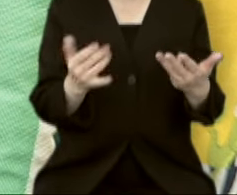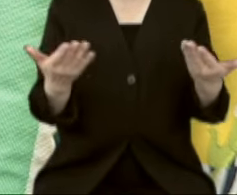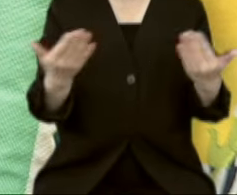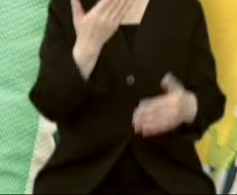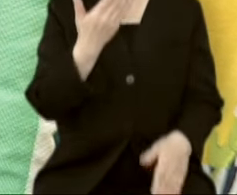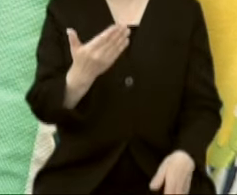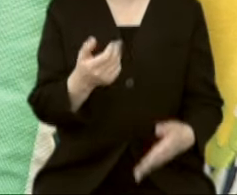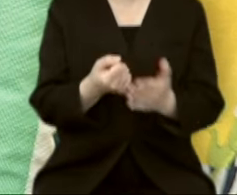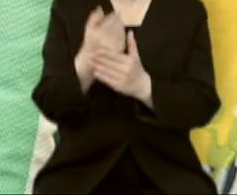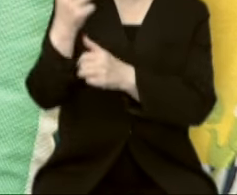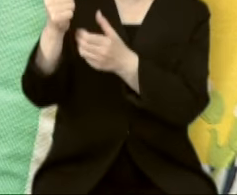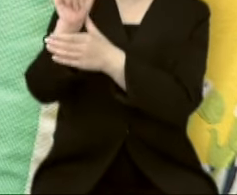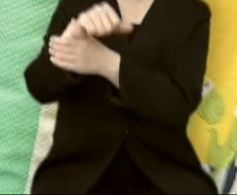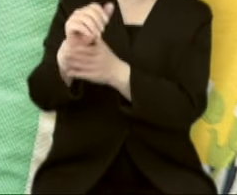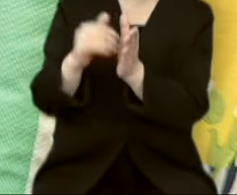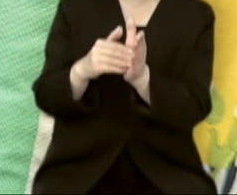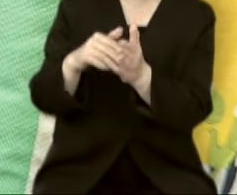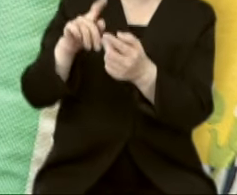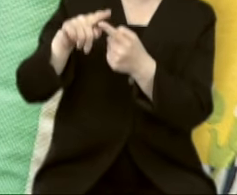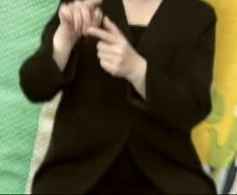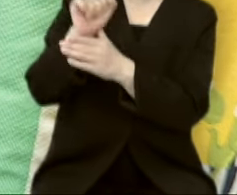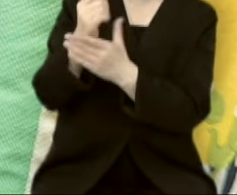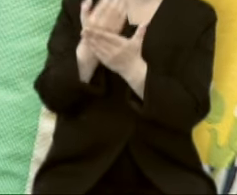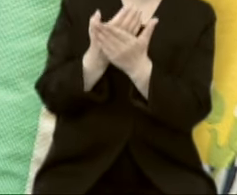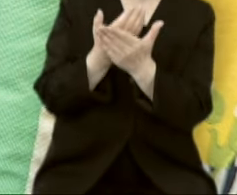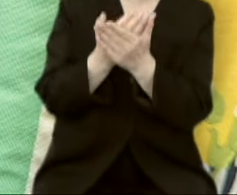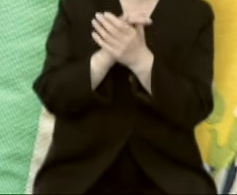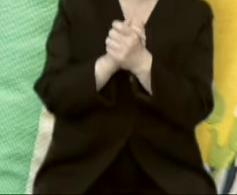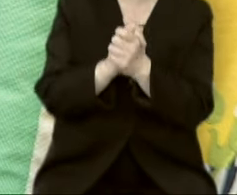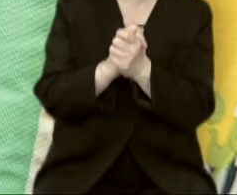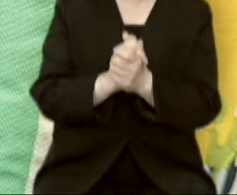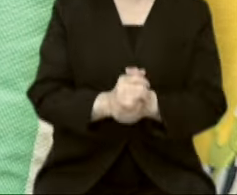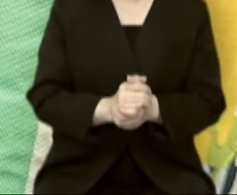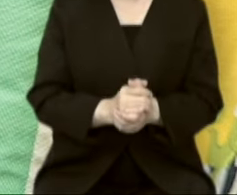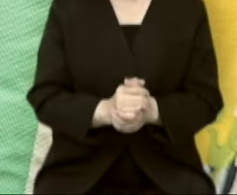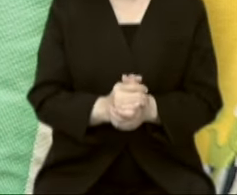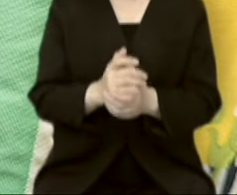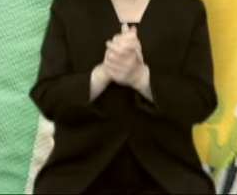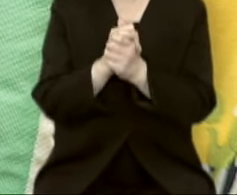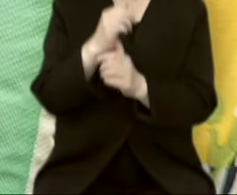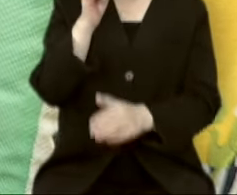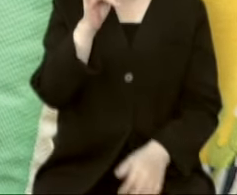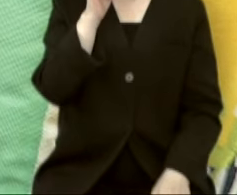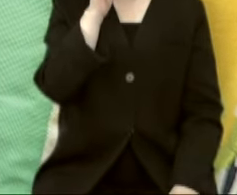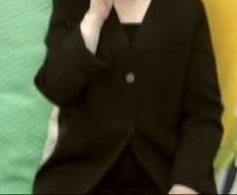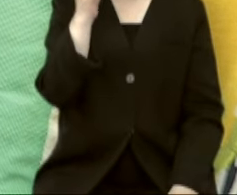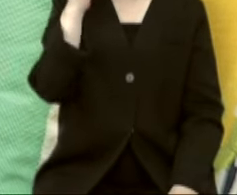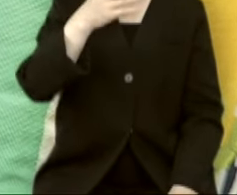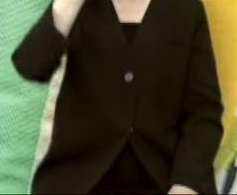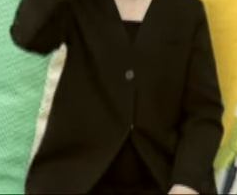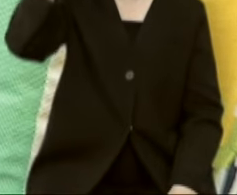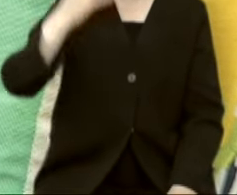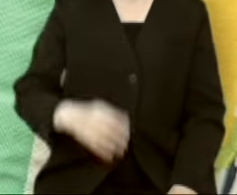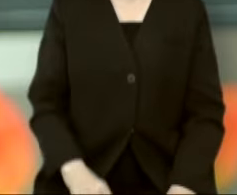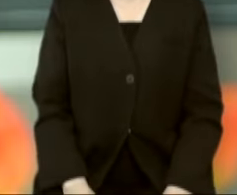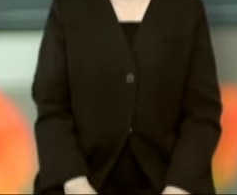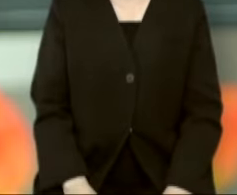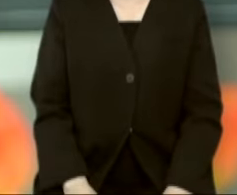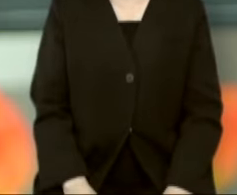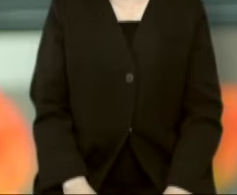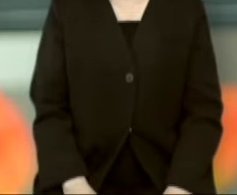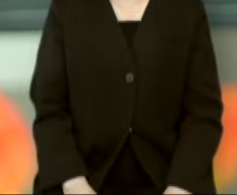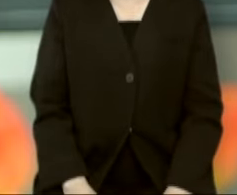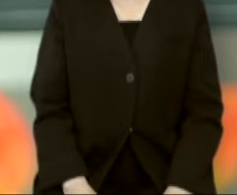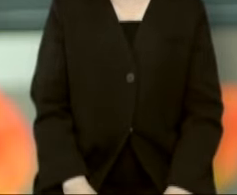있겠으니까 하나님 허락하시면 그렇게 하게 해주세요 하고 기도를 하고 몇 번 기도하고 네. 잊어버렸어요. 예.